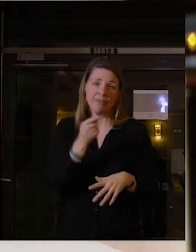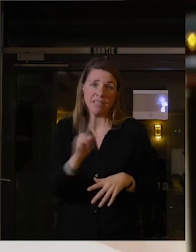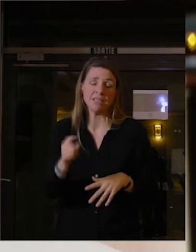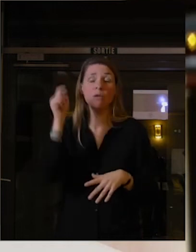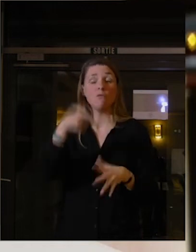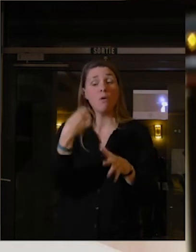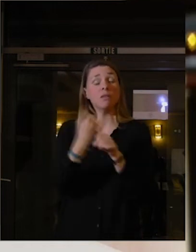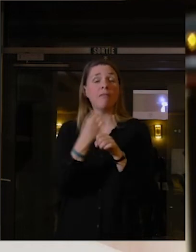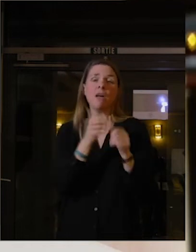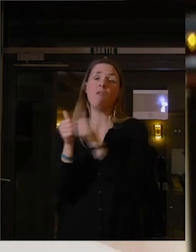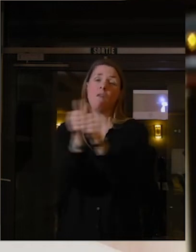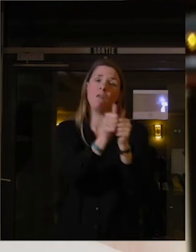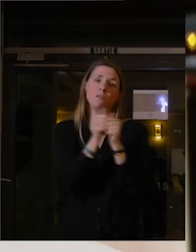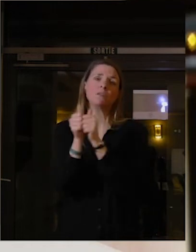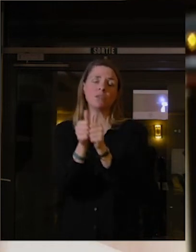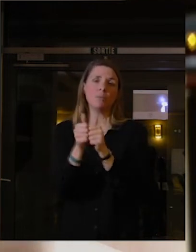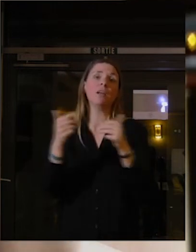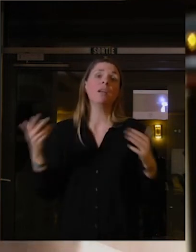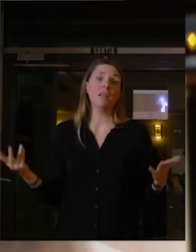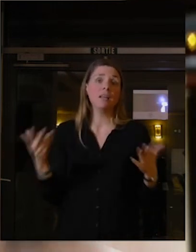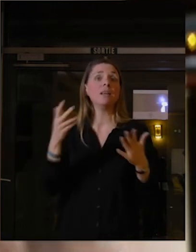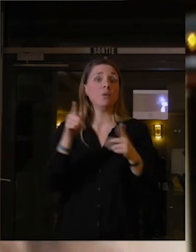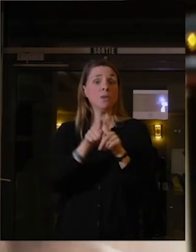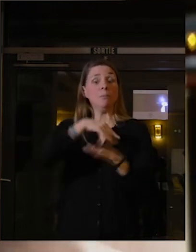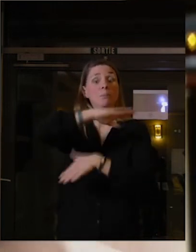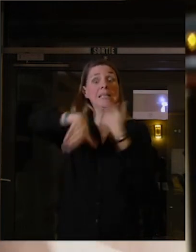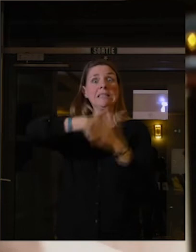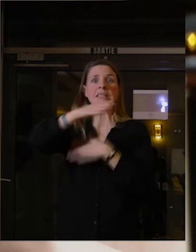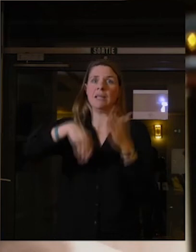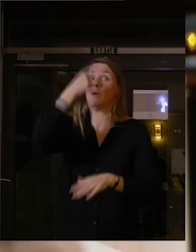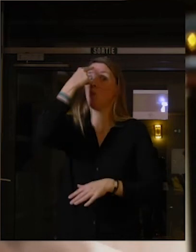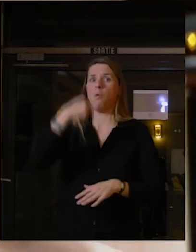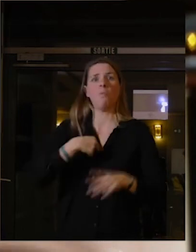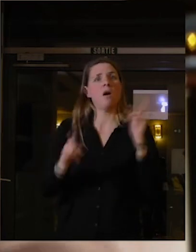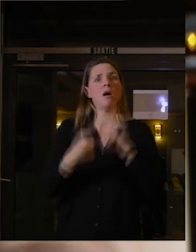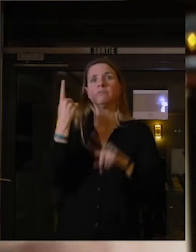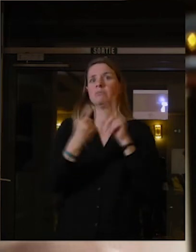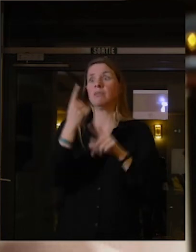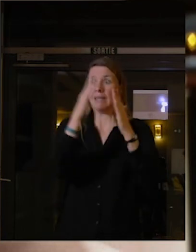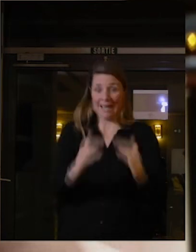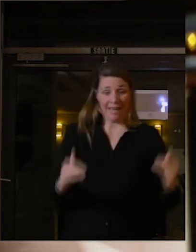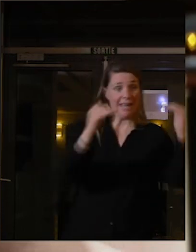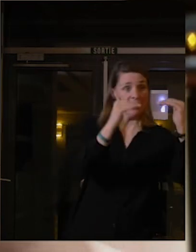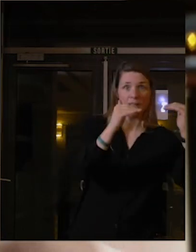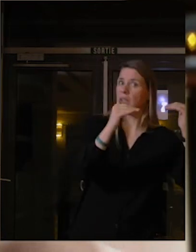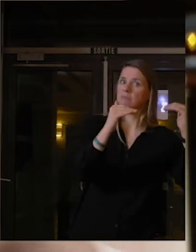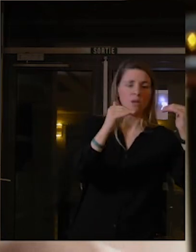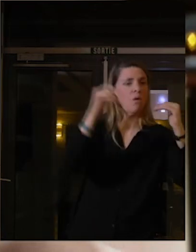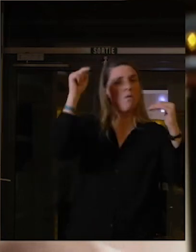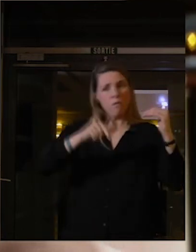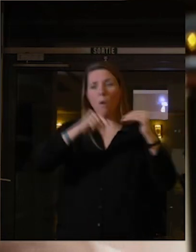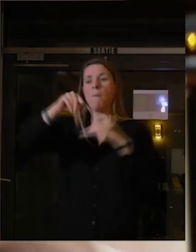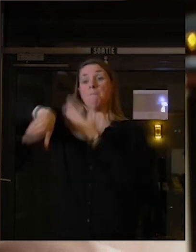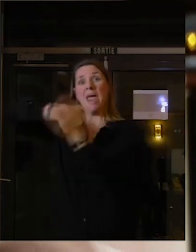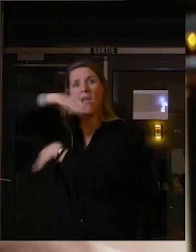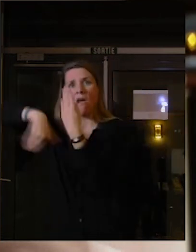travaille ensemble, ce qui amène à la question de la mixité qui pour moi est fondamentale. L'égalité ne peut pas s'atteindre sans la mixité et le respect